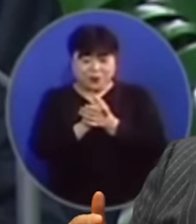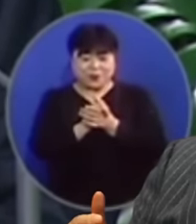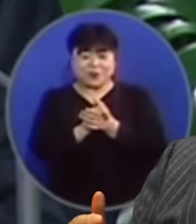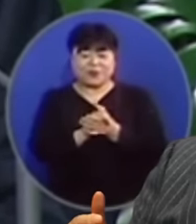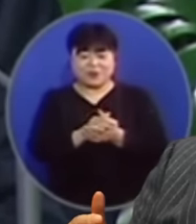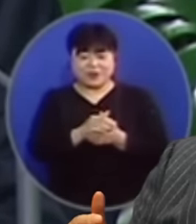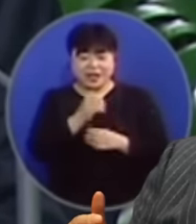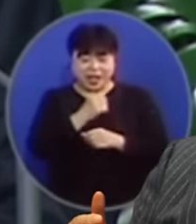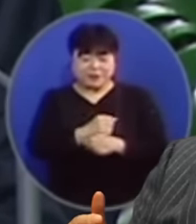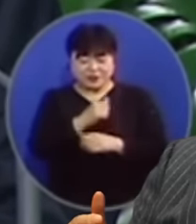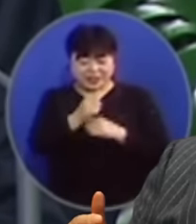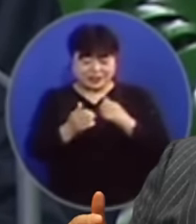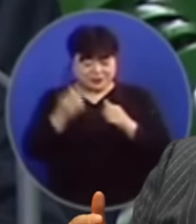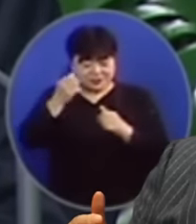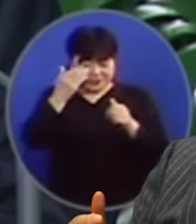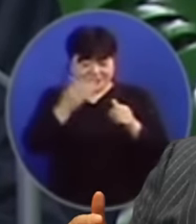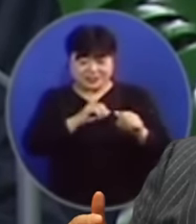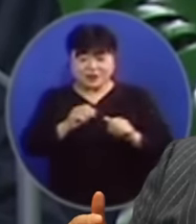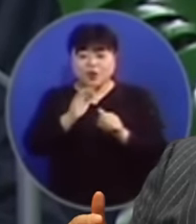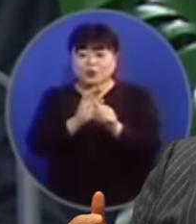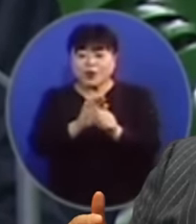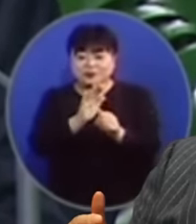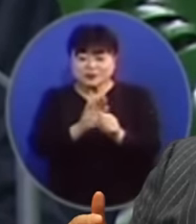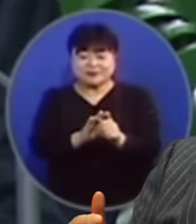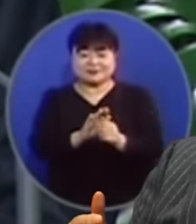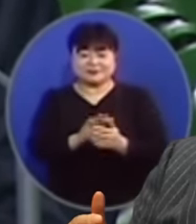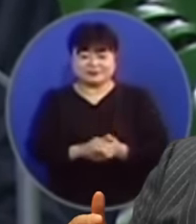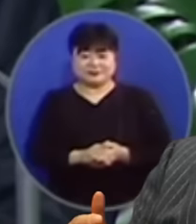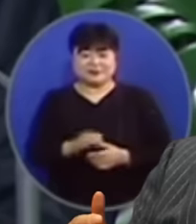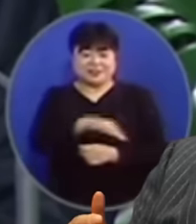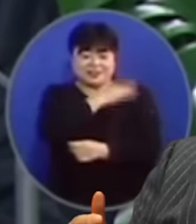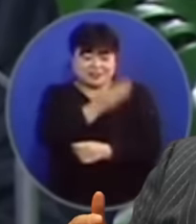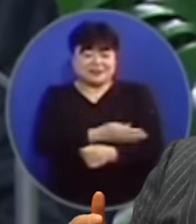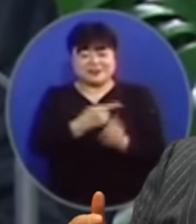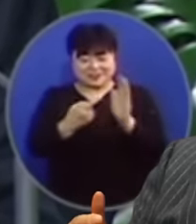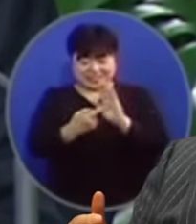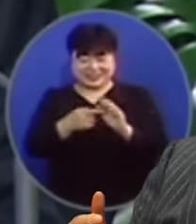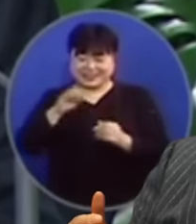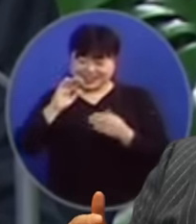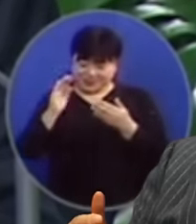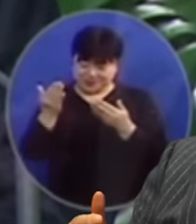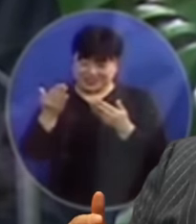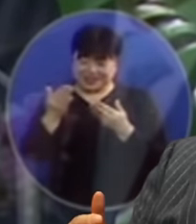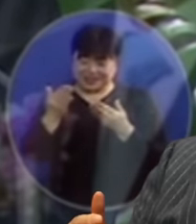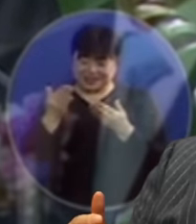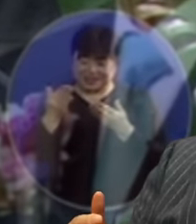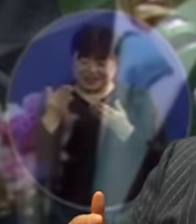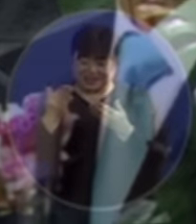있으면 하나님의 성령께서 역사하셔서 능력이 나타나게 되는 것입니다.